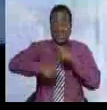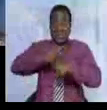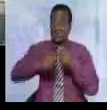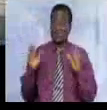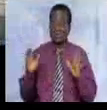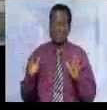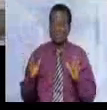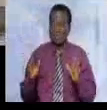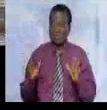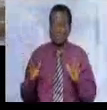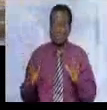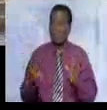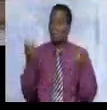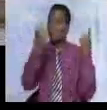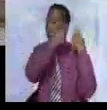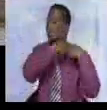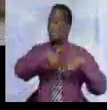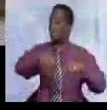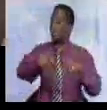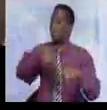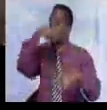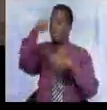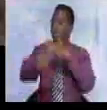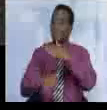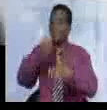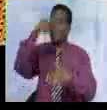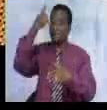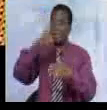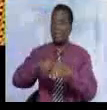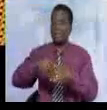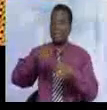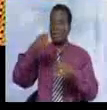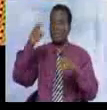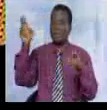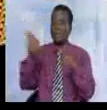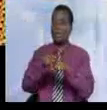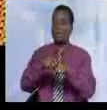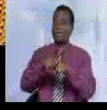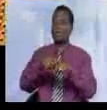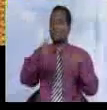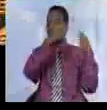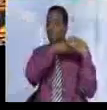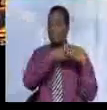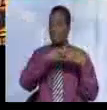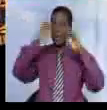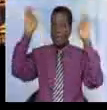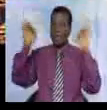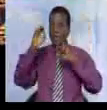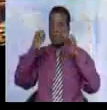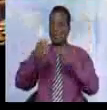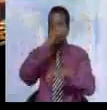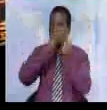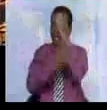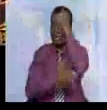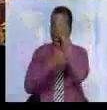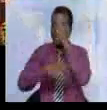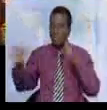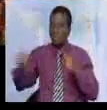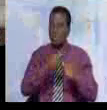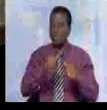sanction. Depuis l'avènement de Nana Kissi à Moabilé II, à la tête du village, la fête de l'igname a pris une allure